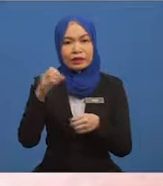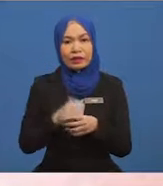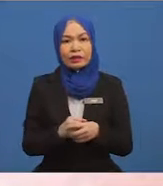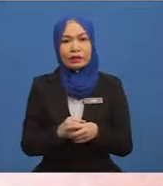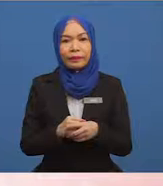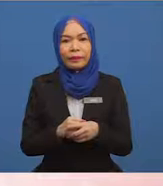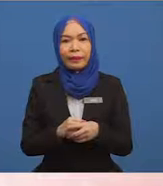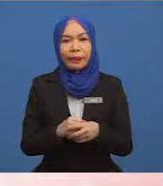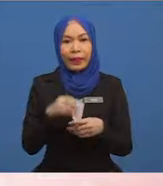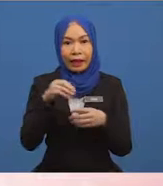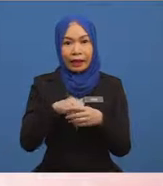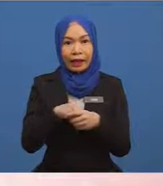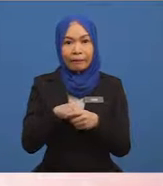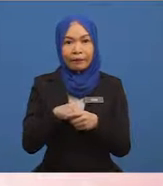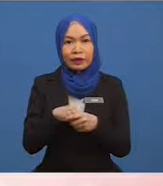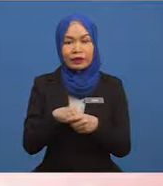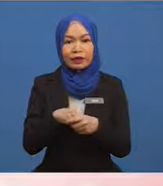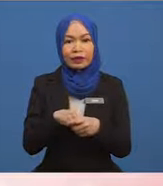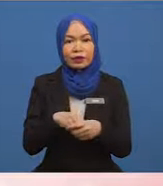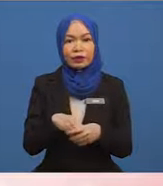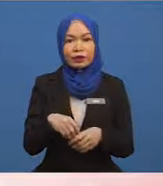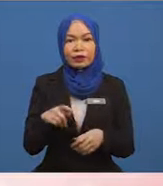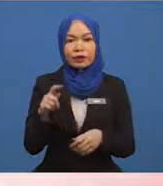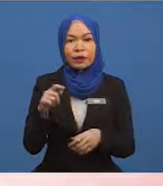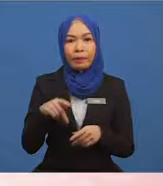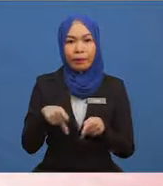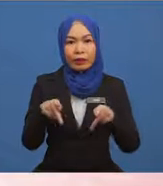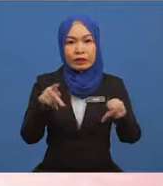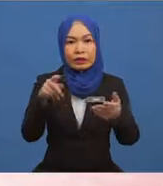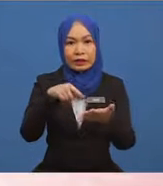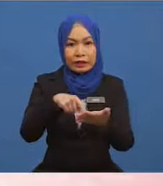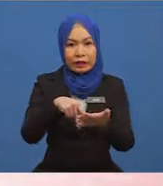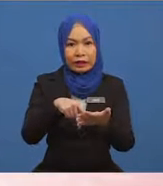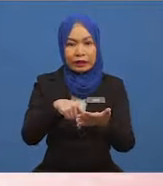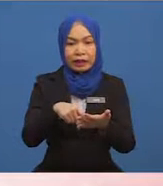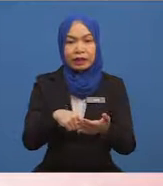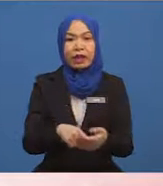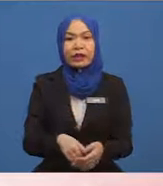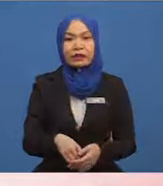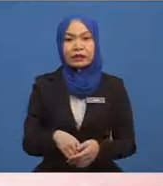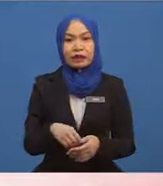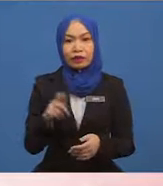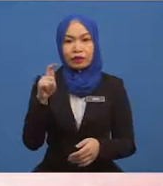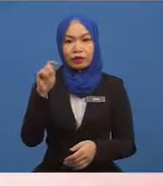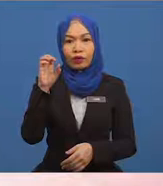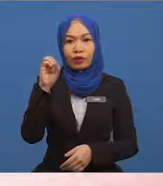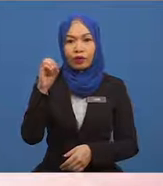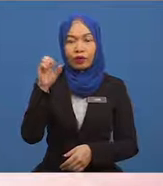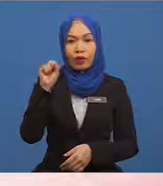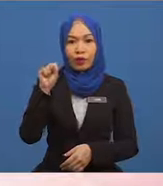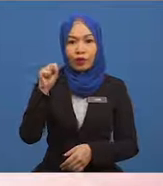tumbuhan semasa proses fermentasi adalah toksik kepada